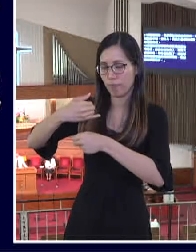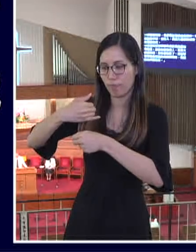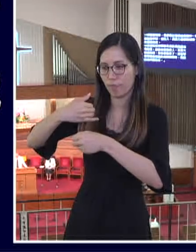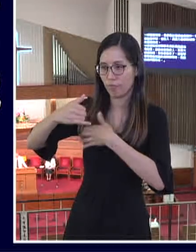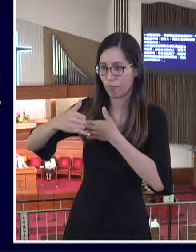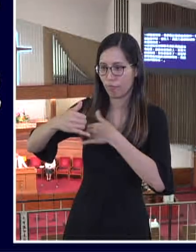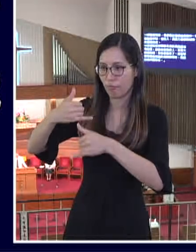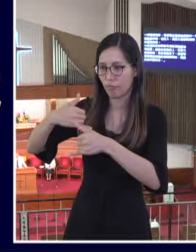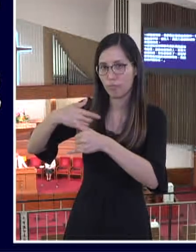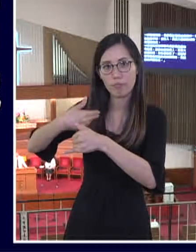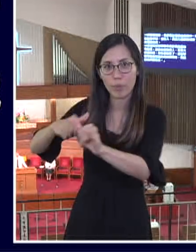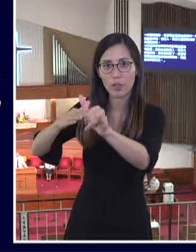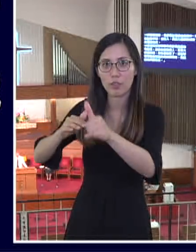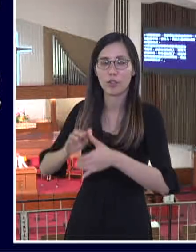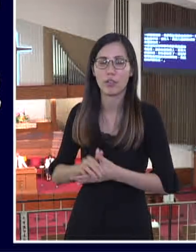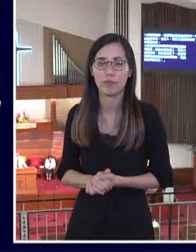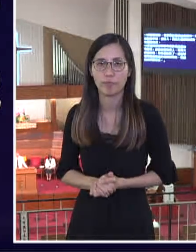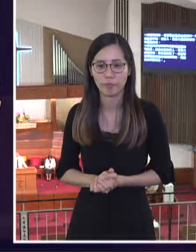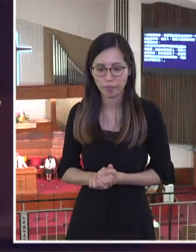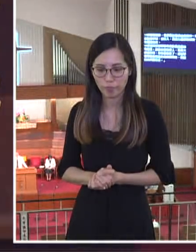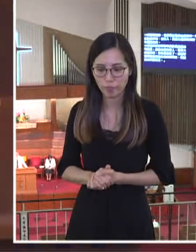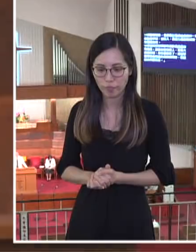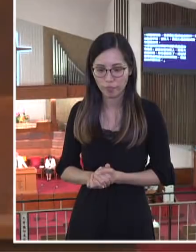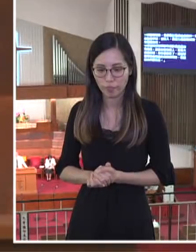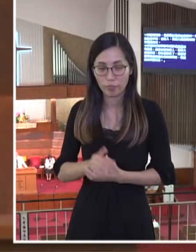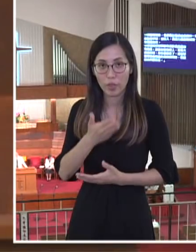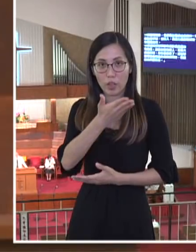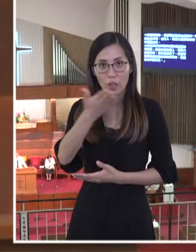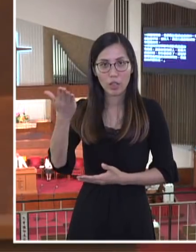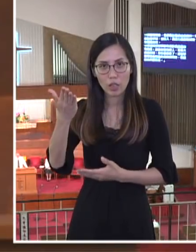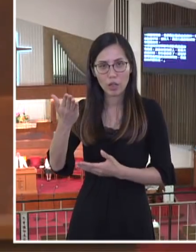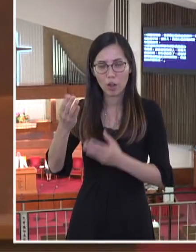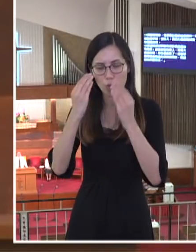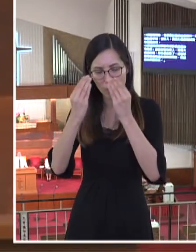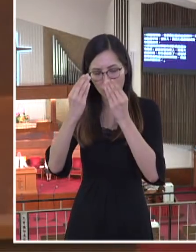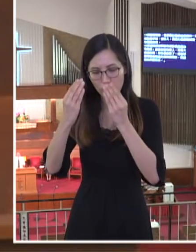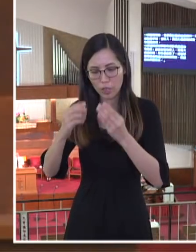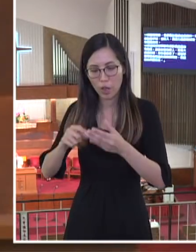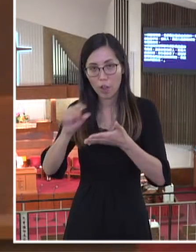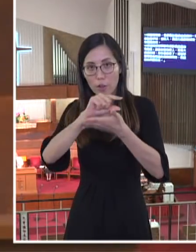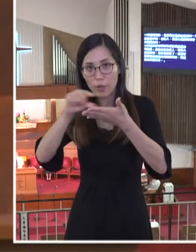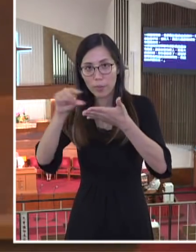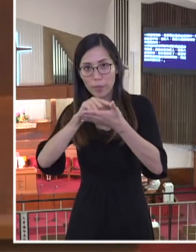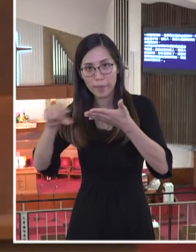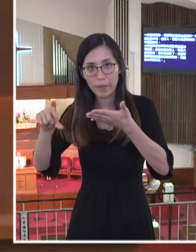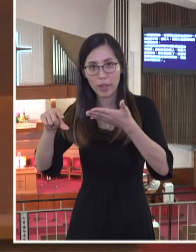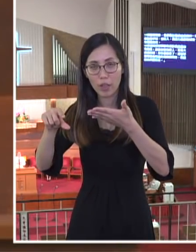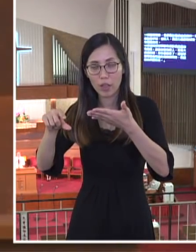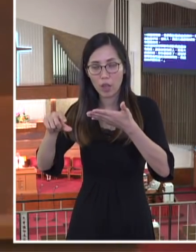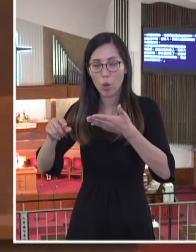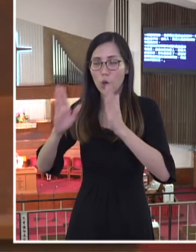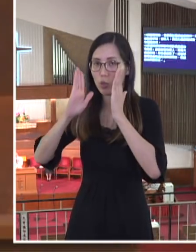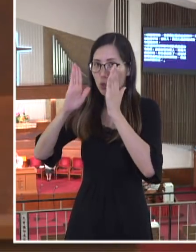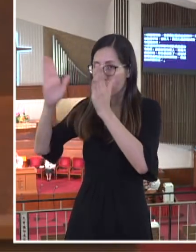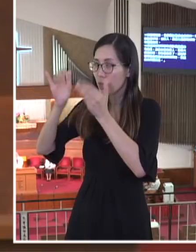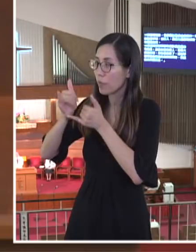第八节第九节都出现了专心跟从耶和华，所以我就用了这个作为今天对